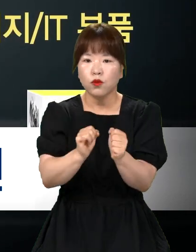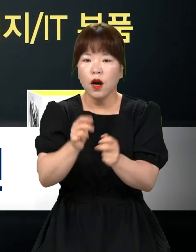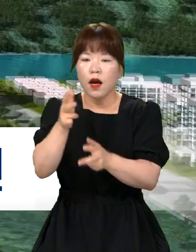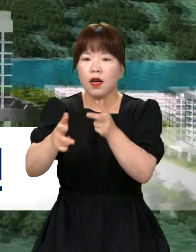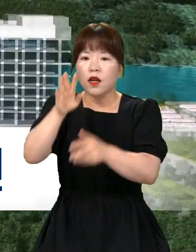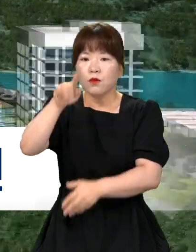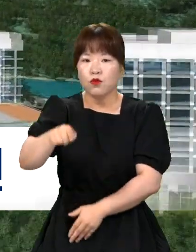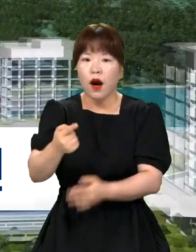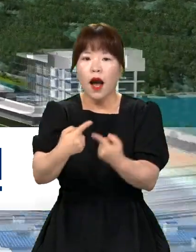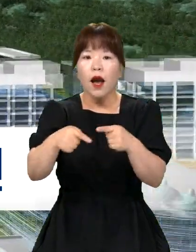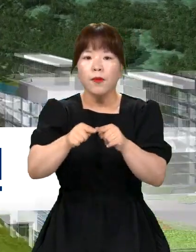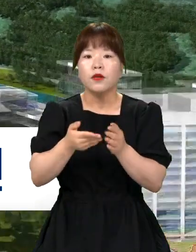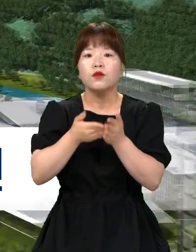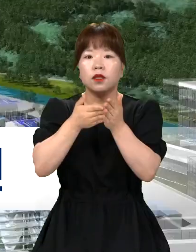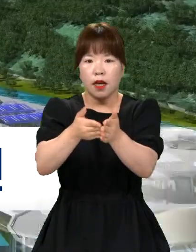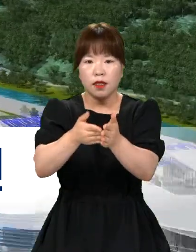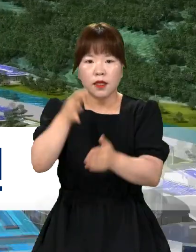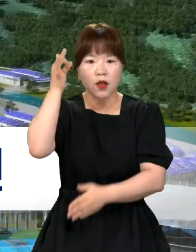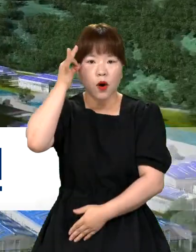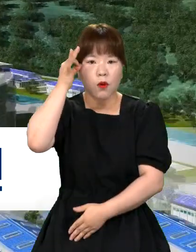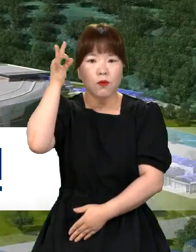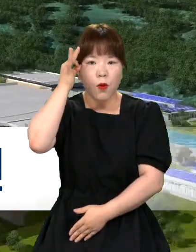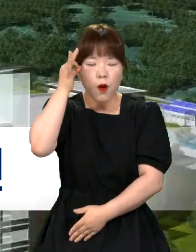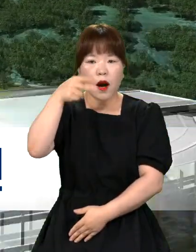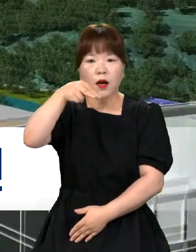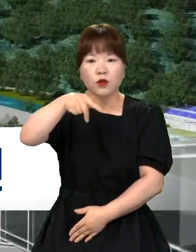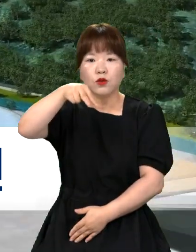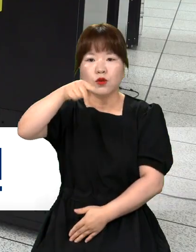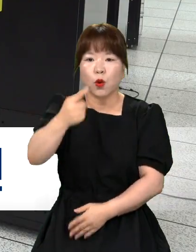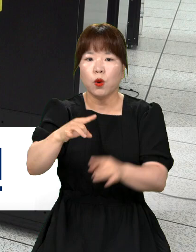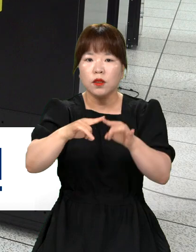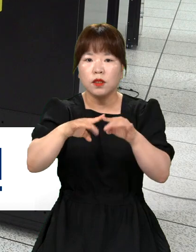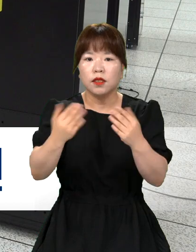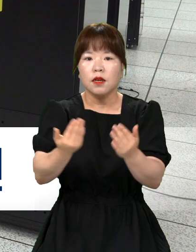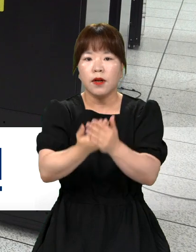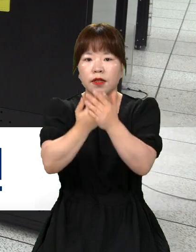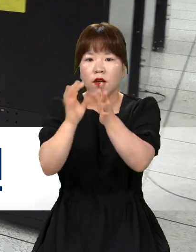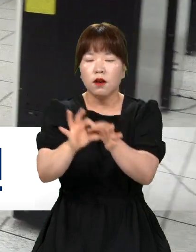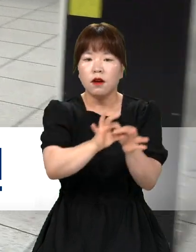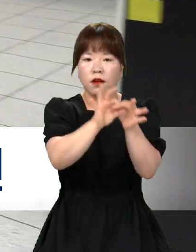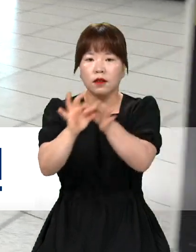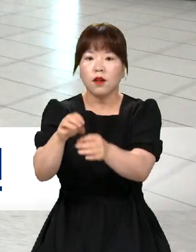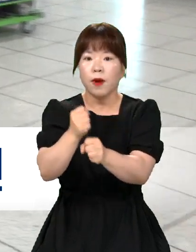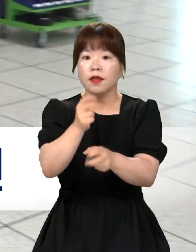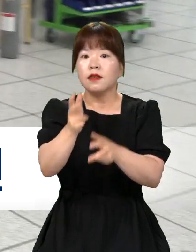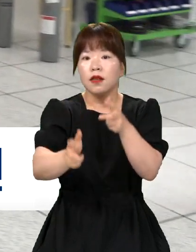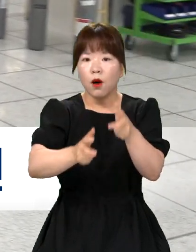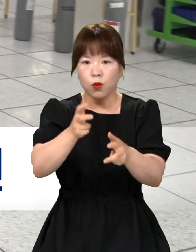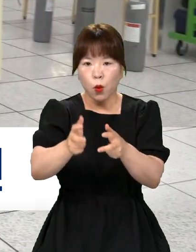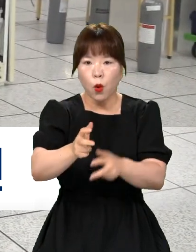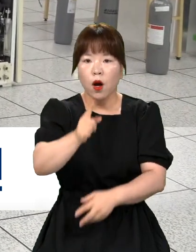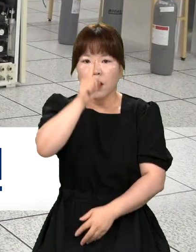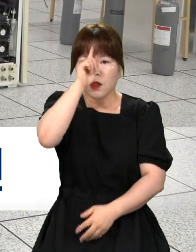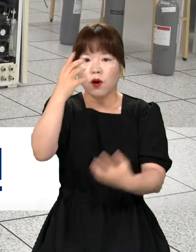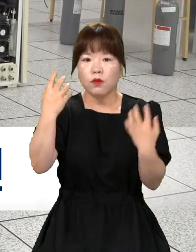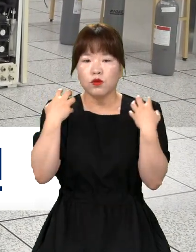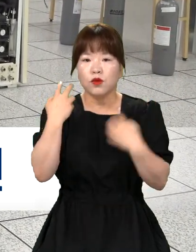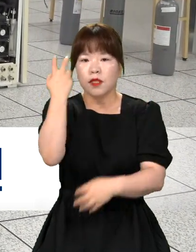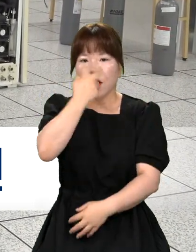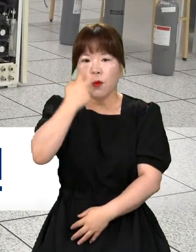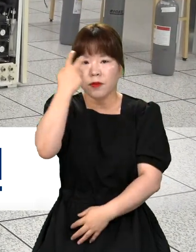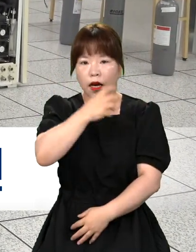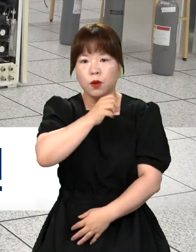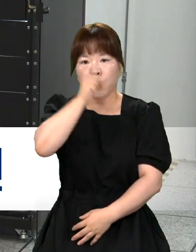경북도 산업부가 공동으로 추진하는 경북 포항 수소 연료전지 발전 클러스터 구축 사업도 기획재정부의